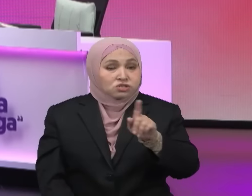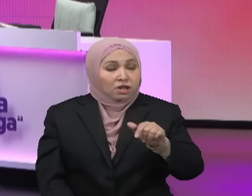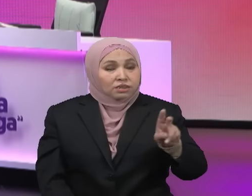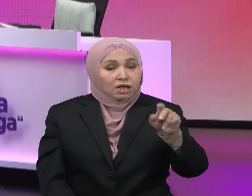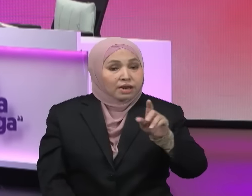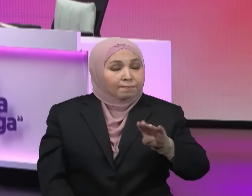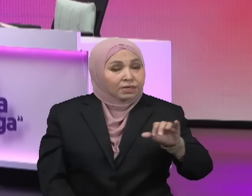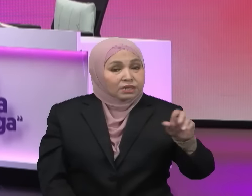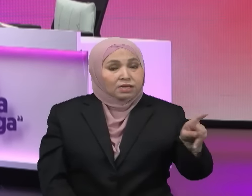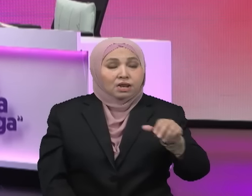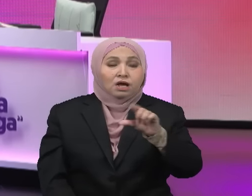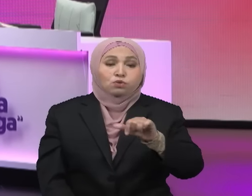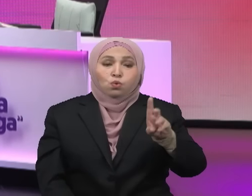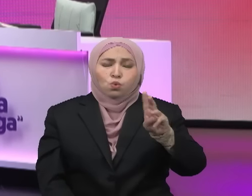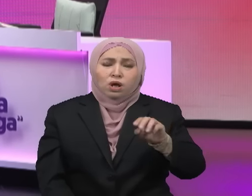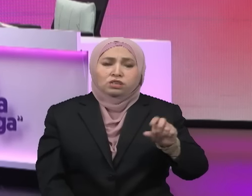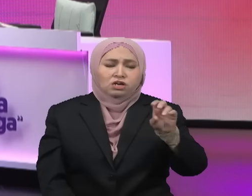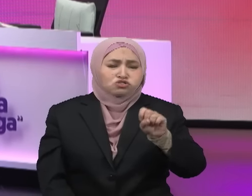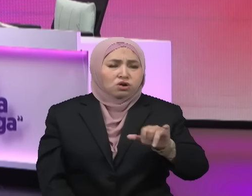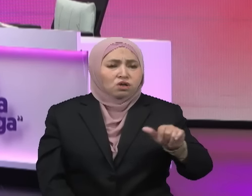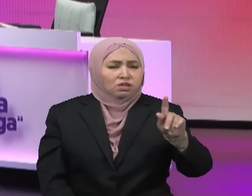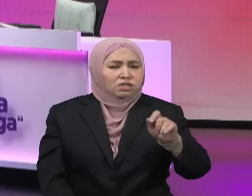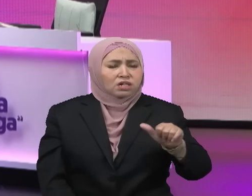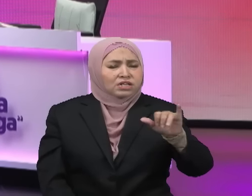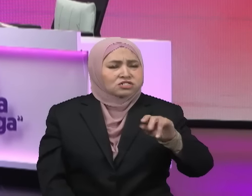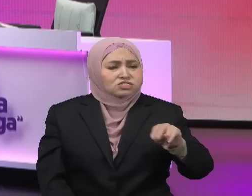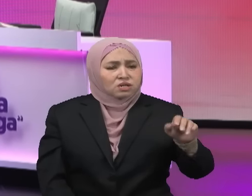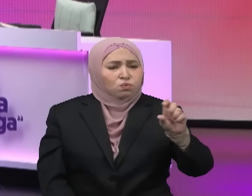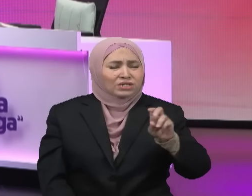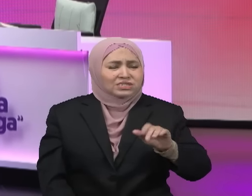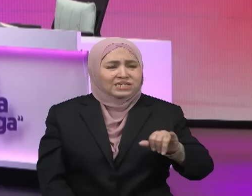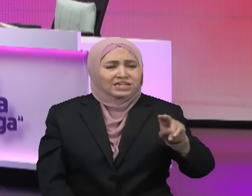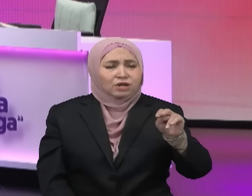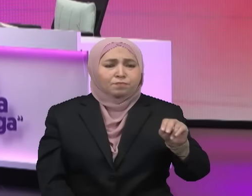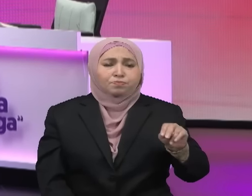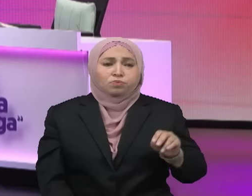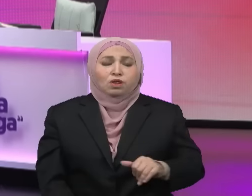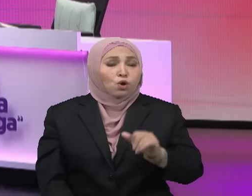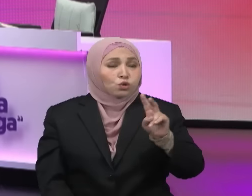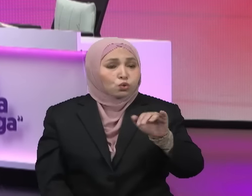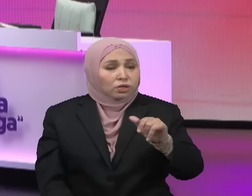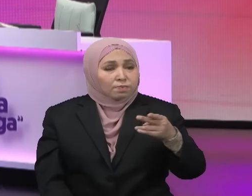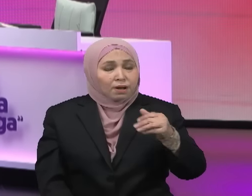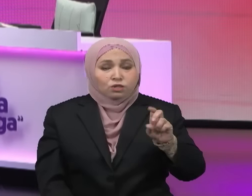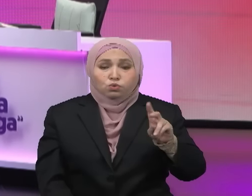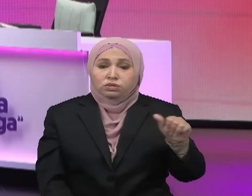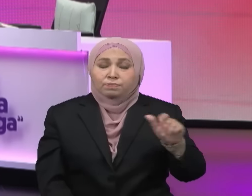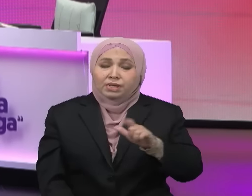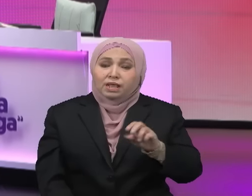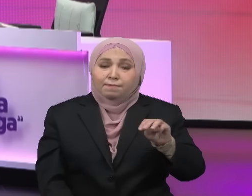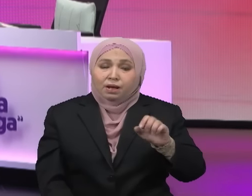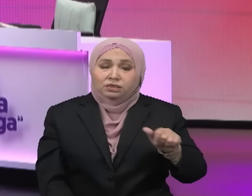نَبِيٍ عَدُوًا شَيَاطِينَ الْإِنْسِ وَالْجِنِّ يُوحِي بَعْضُهُمْ إِلَى